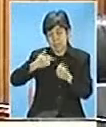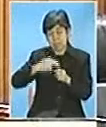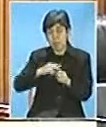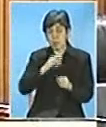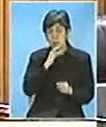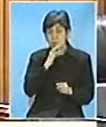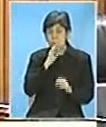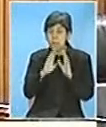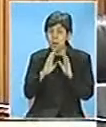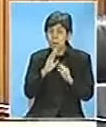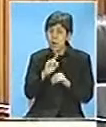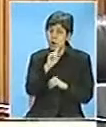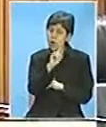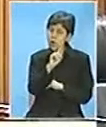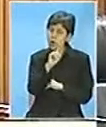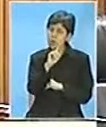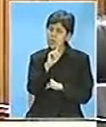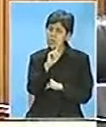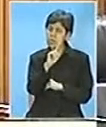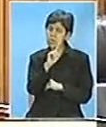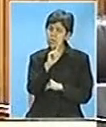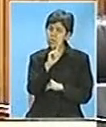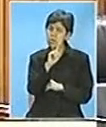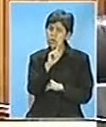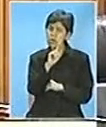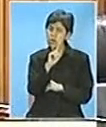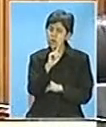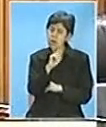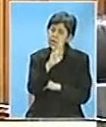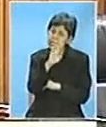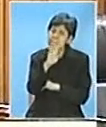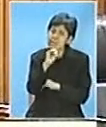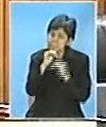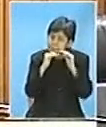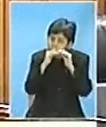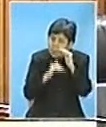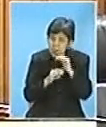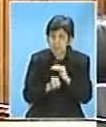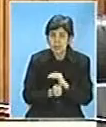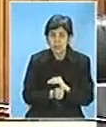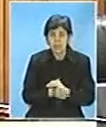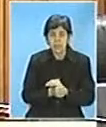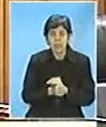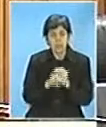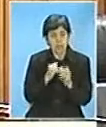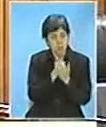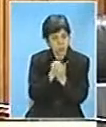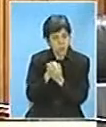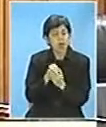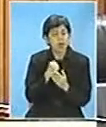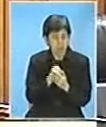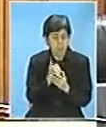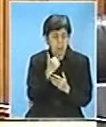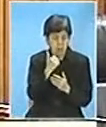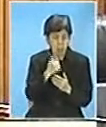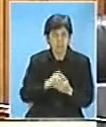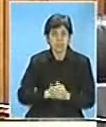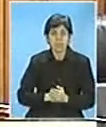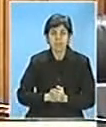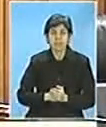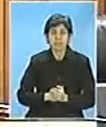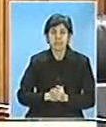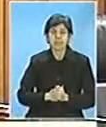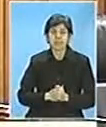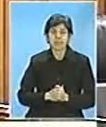าไม่เกิน130หรือเกิน100ไปถึง140เนี่ยเรายังพอที่จะควบคุมสถานการณ์ได้อยู่นะครับส